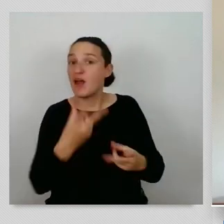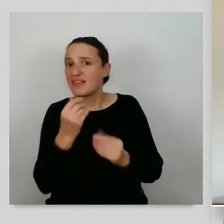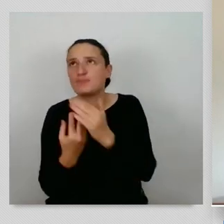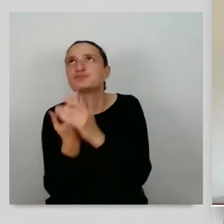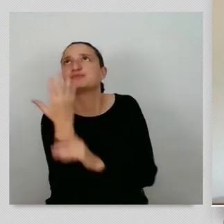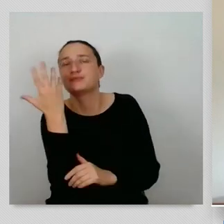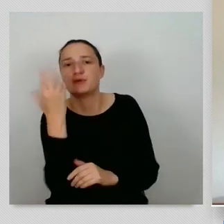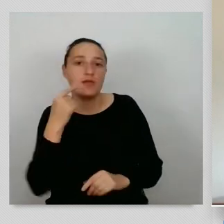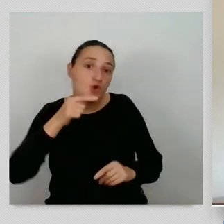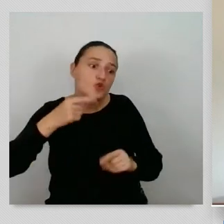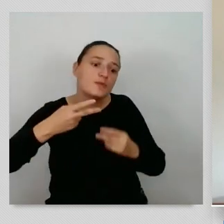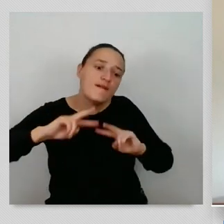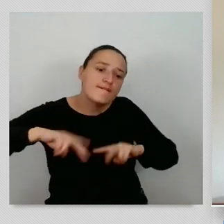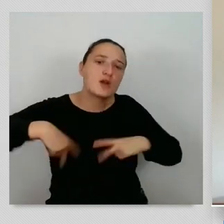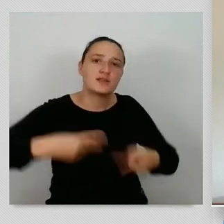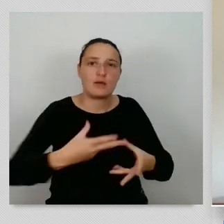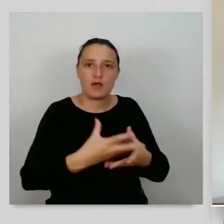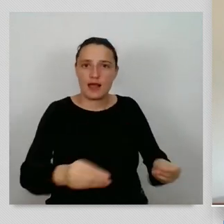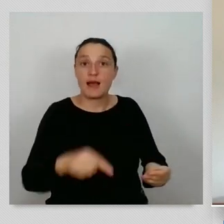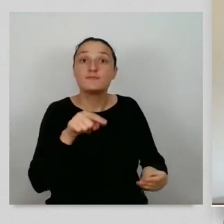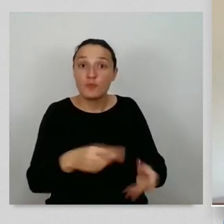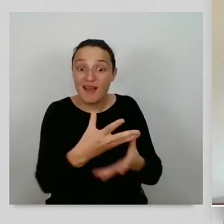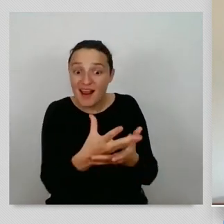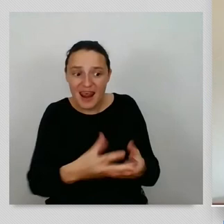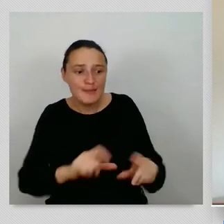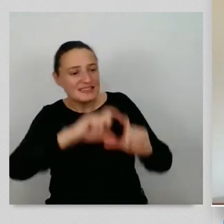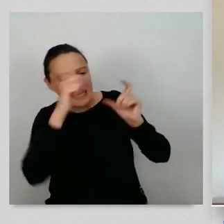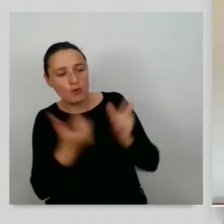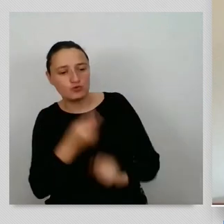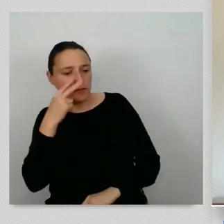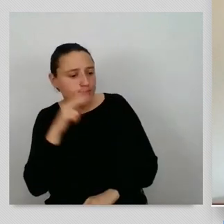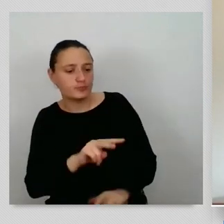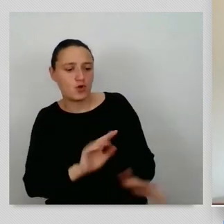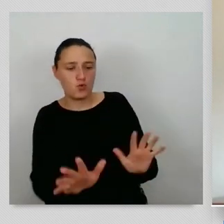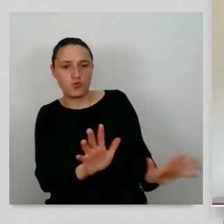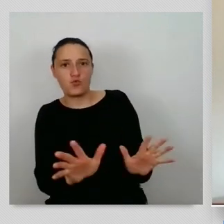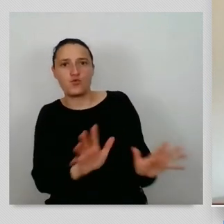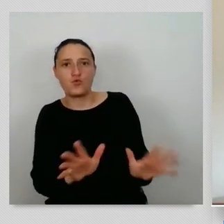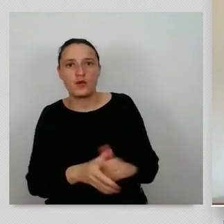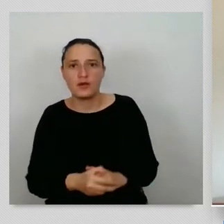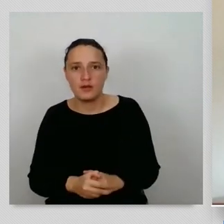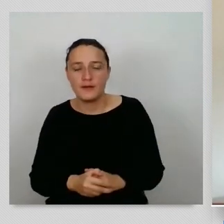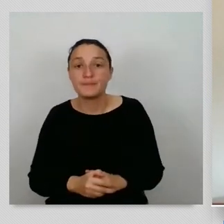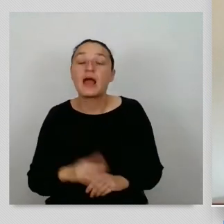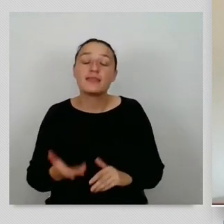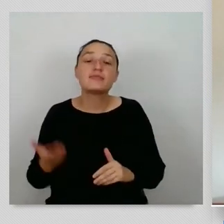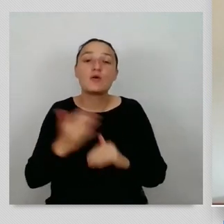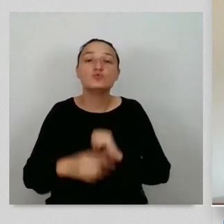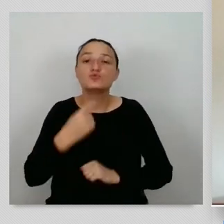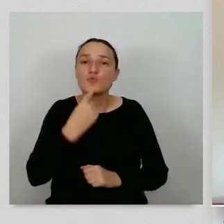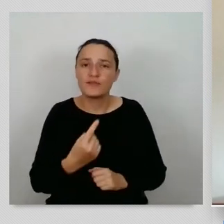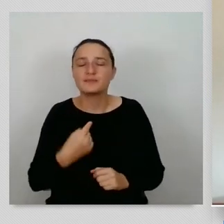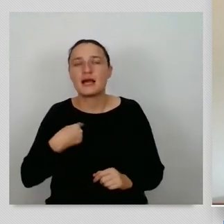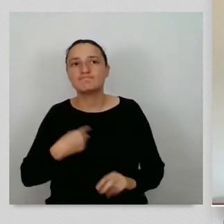patrzeć holistycznie na tą ziemię, którą mamy. I kończąc już, mam nadzieję, że